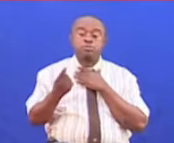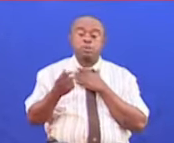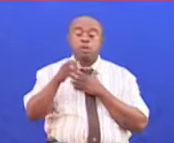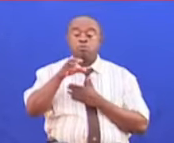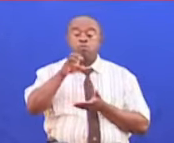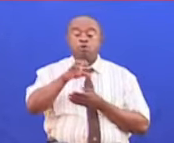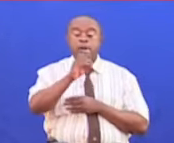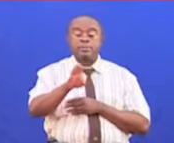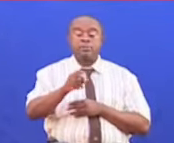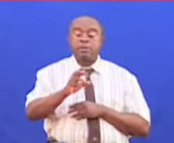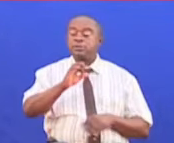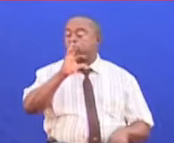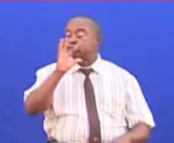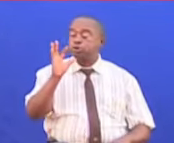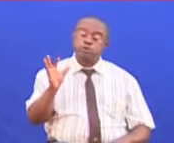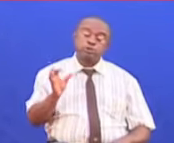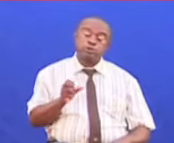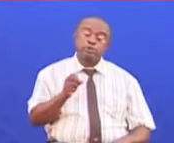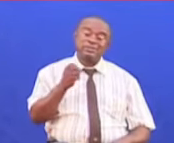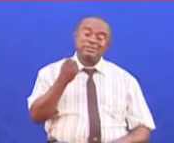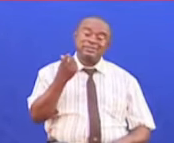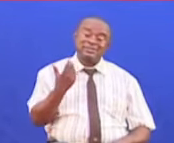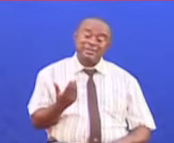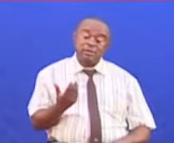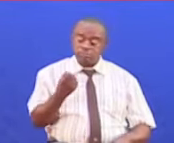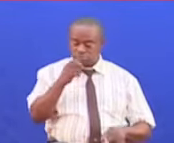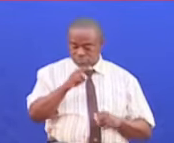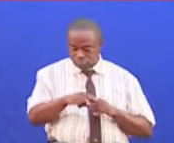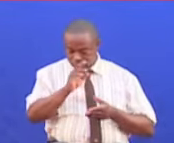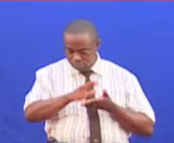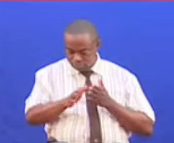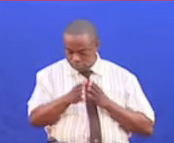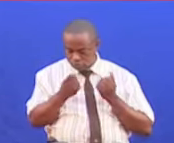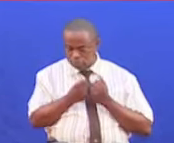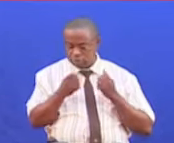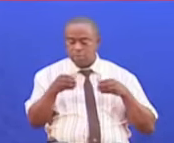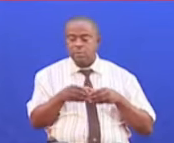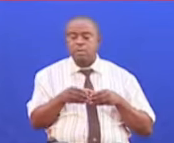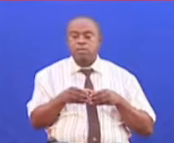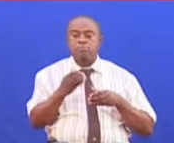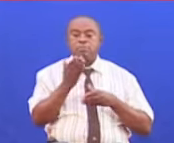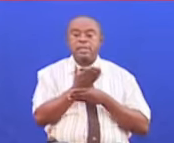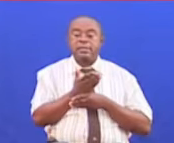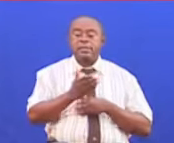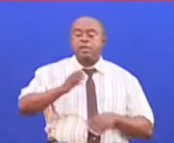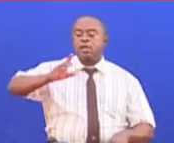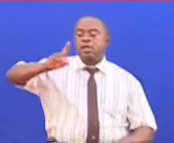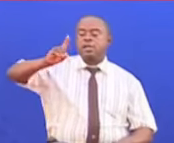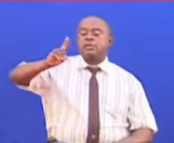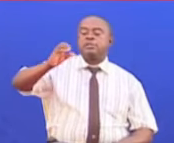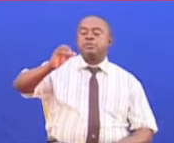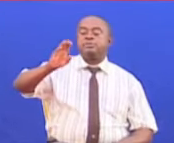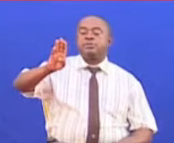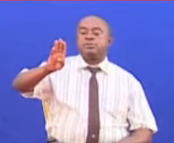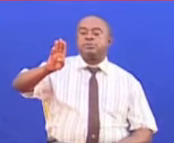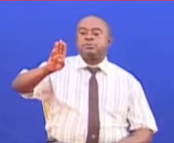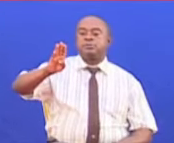salaam alm masau zote tano zil kaliana kua Beni Ya dcb ambo ni halm masau Ya dar es salaam